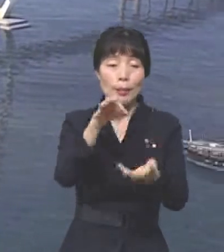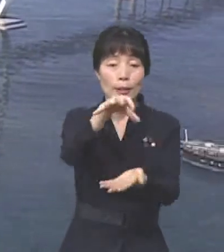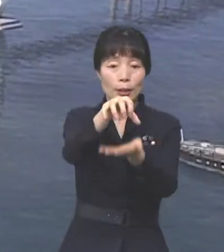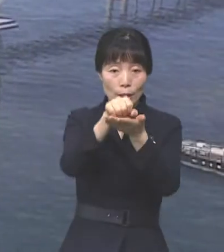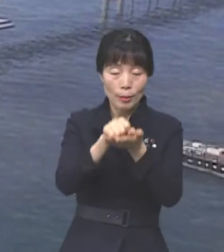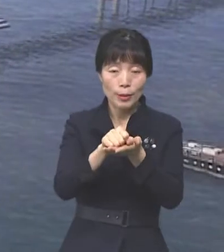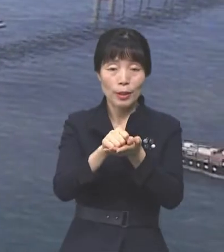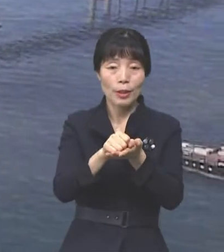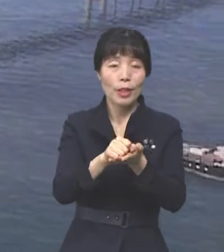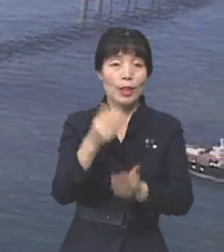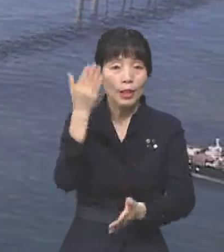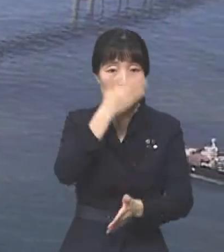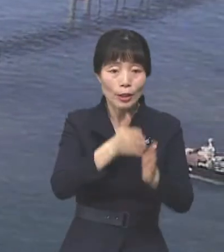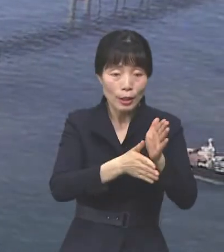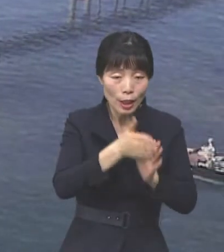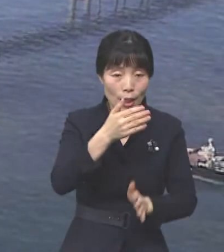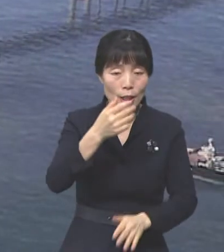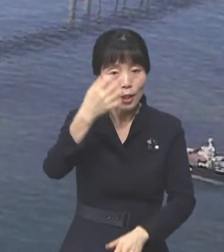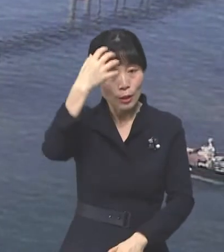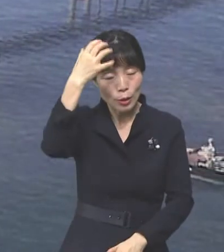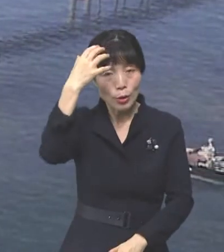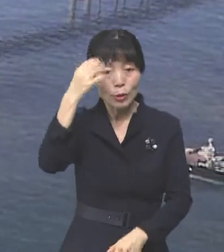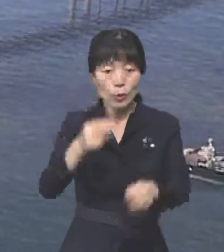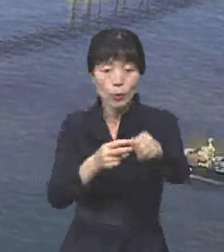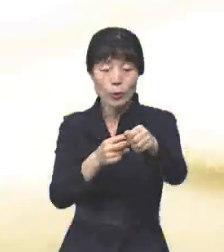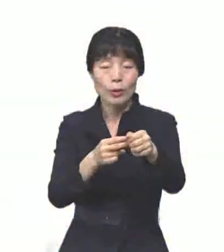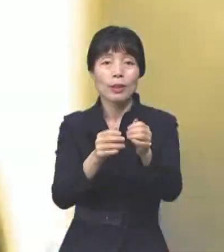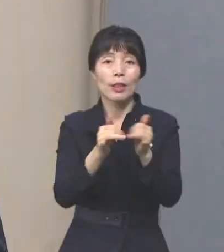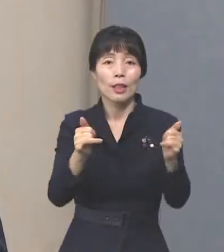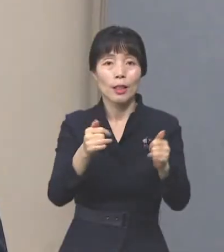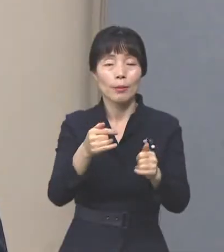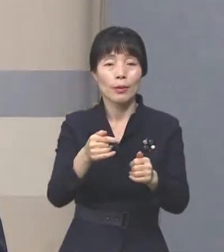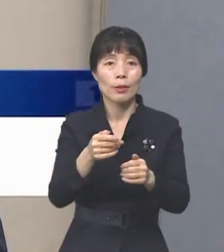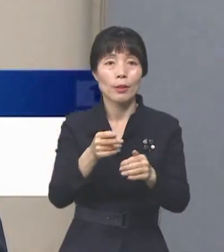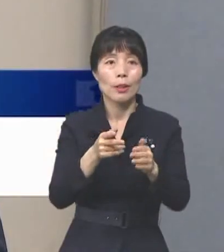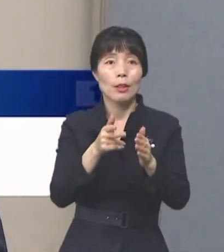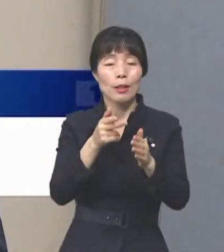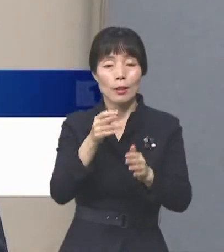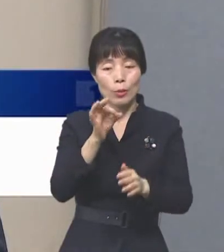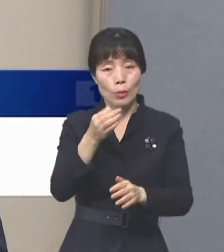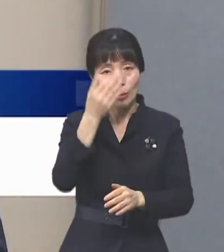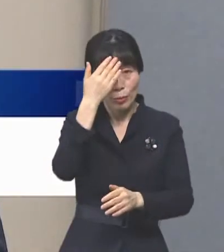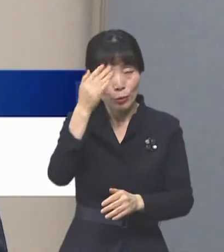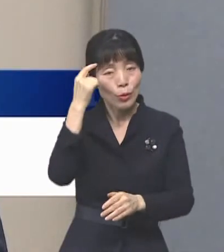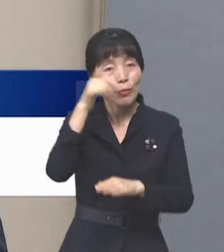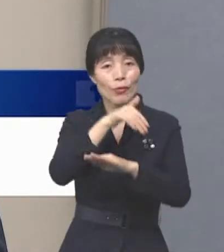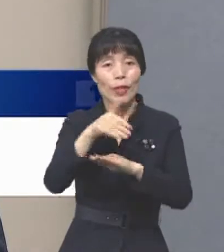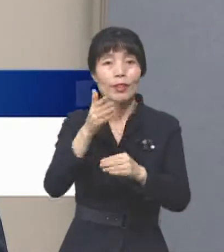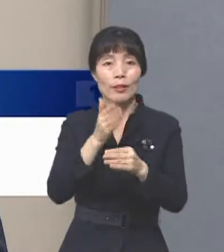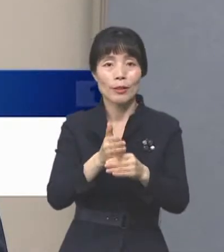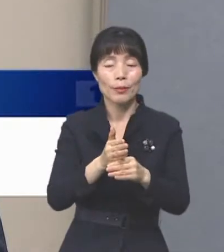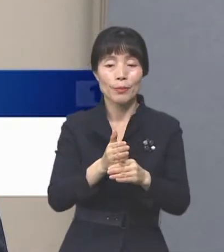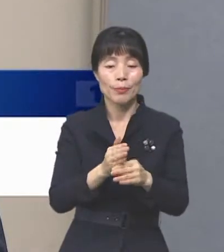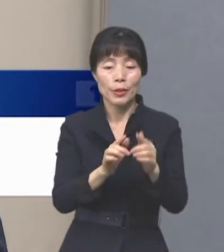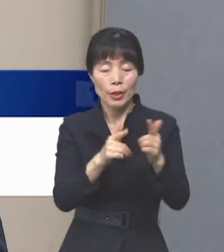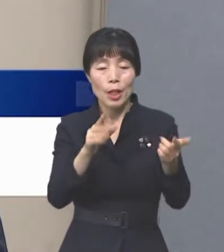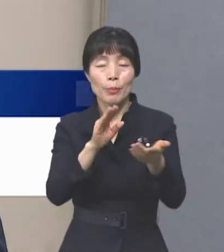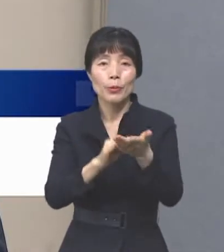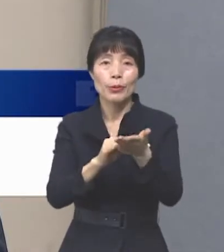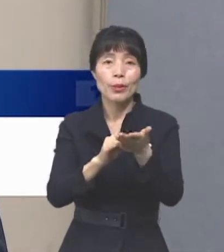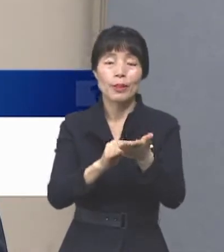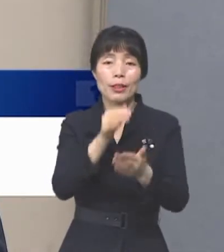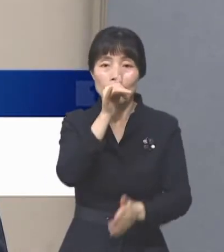영종 주민에게는 통행료를 받지 않는 방식으로 추진되고 있습니다. 좀 실무적으로 여러 가지 문제가 있습니다만은 지금